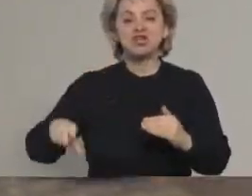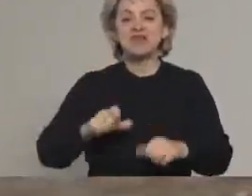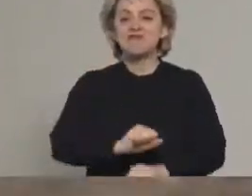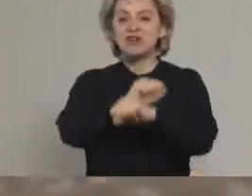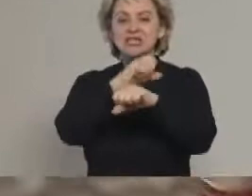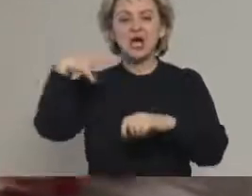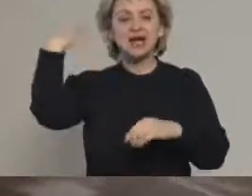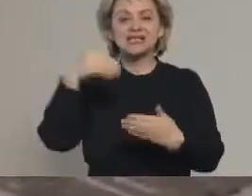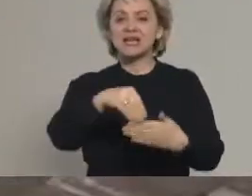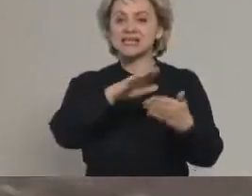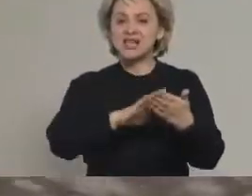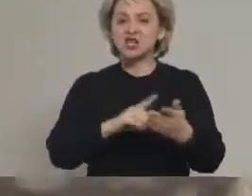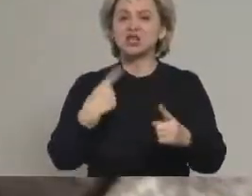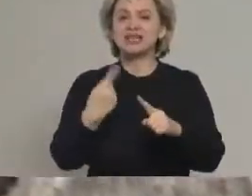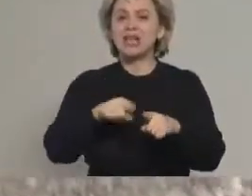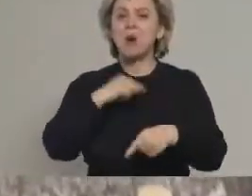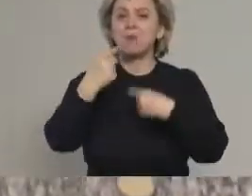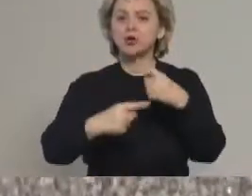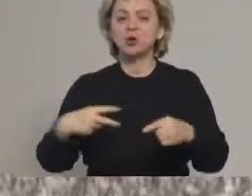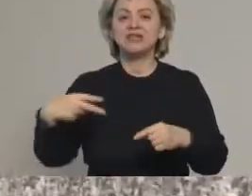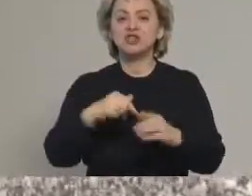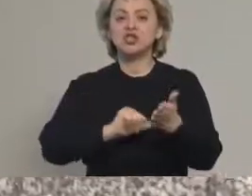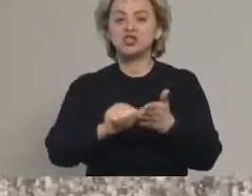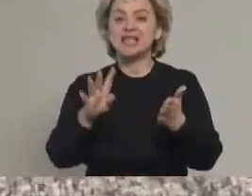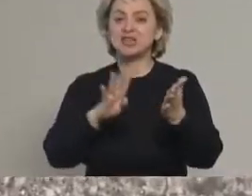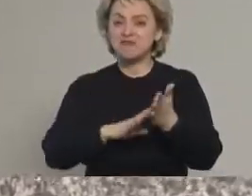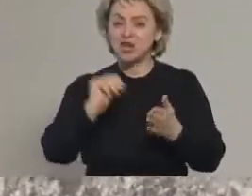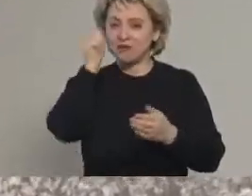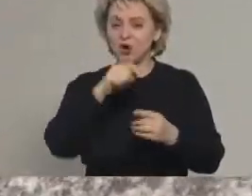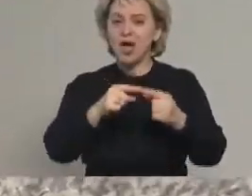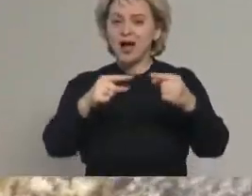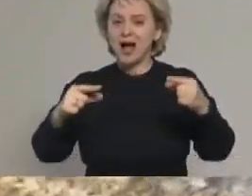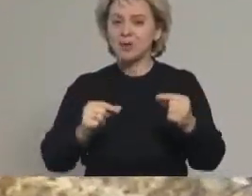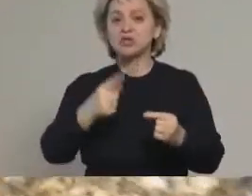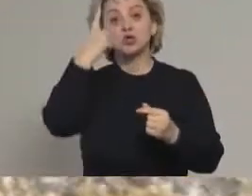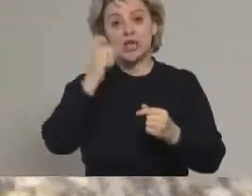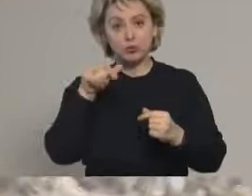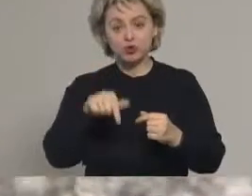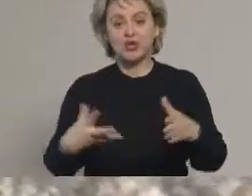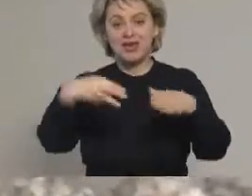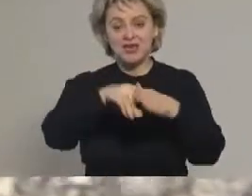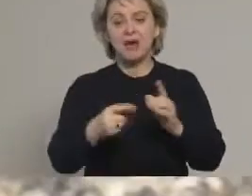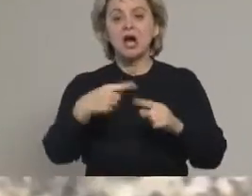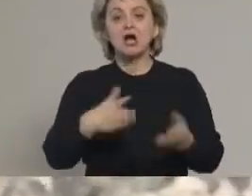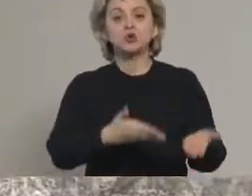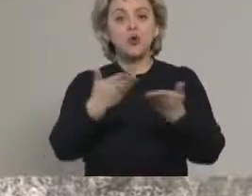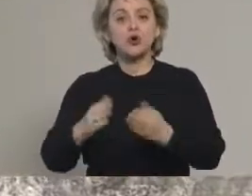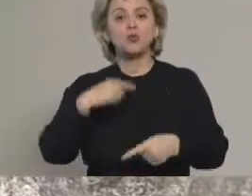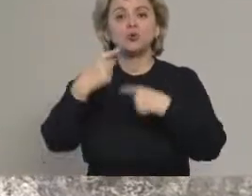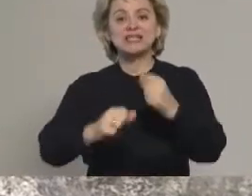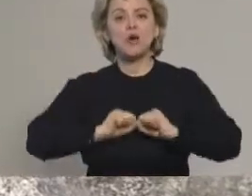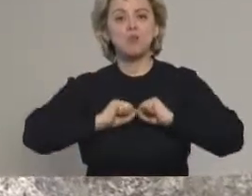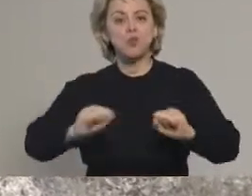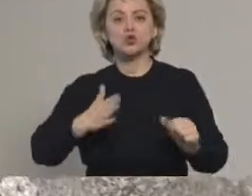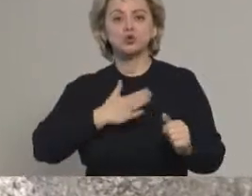восстании казаки заложили для потомков из 2069 года капсулу с посланием, в котором призвали унаследовать